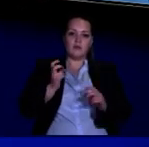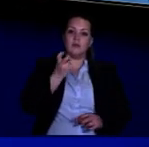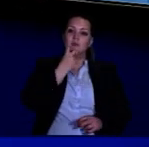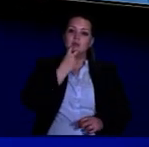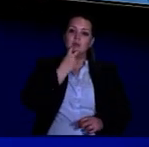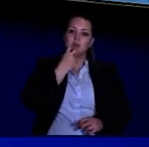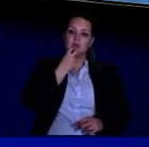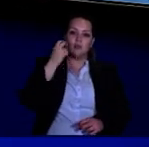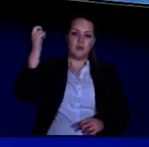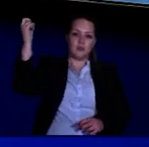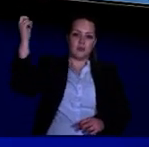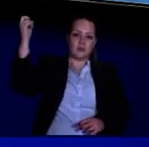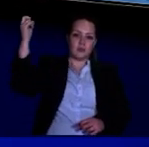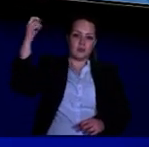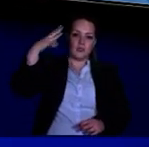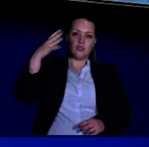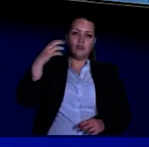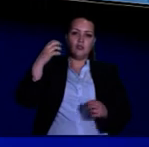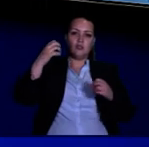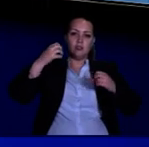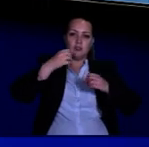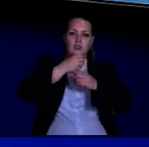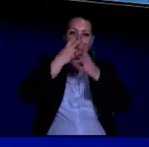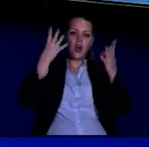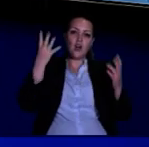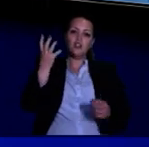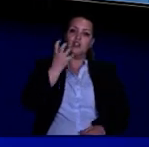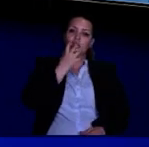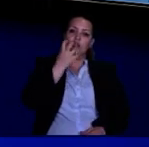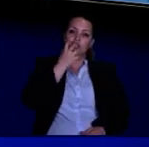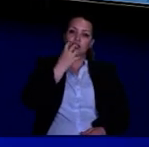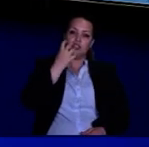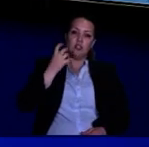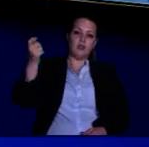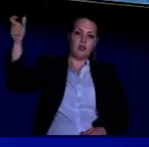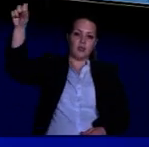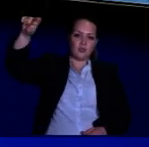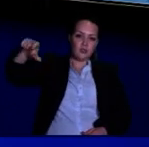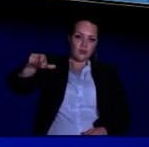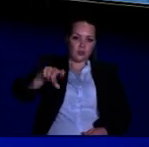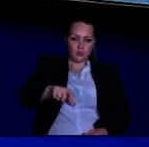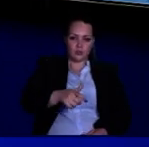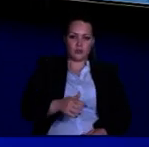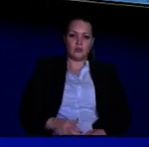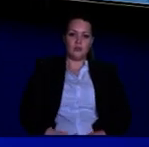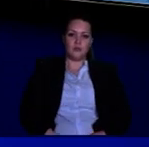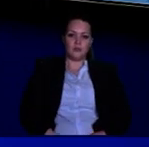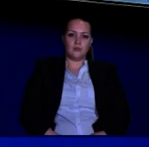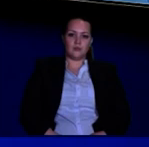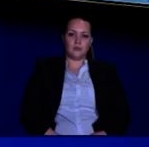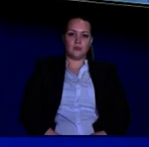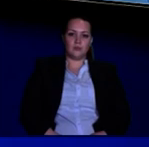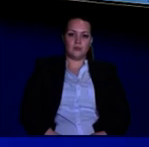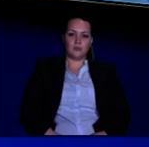светит ярче, горячей, а с пригорка звонко льется разговорчивый